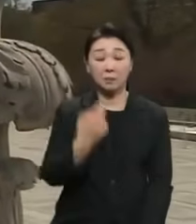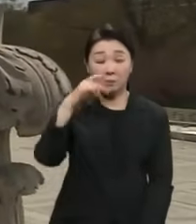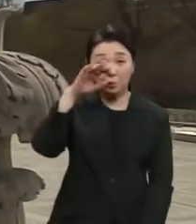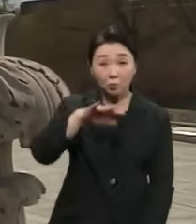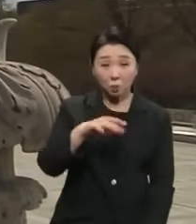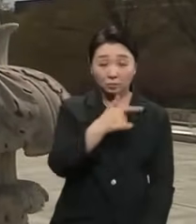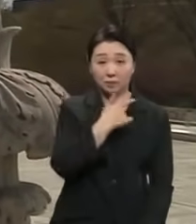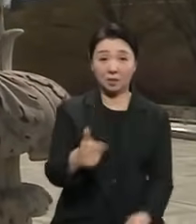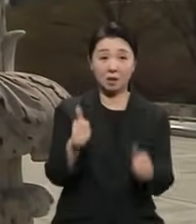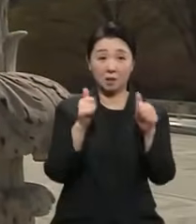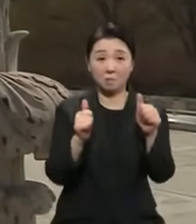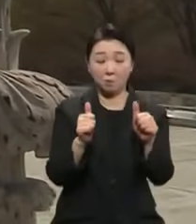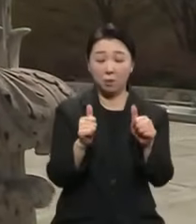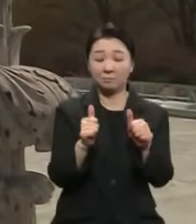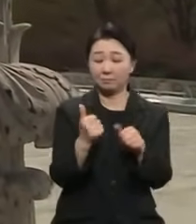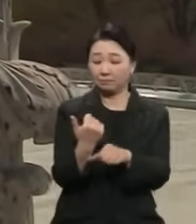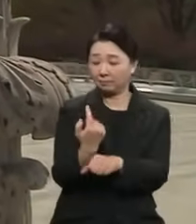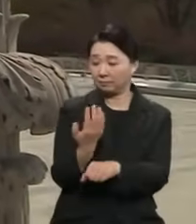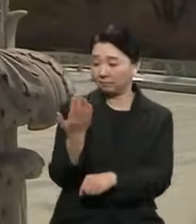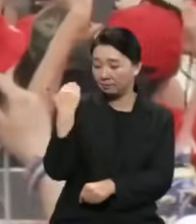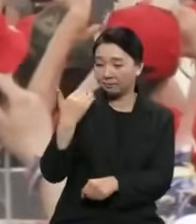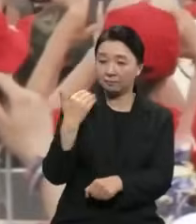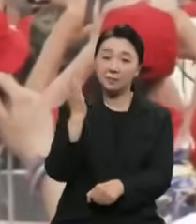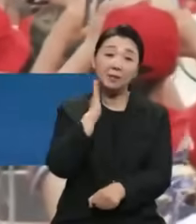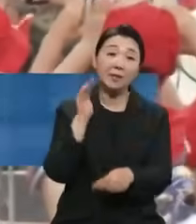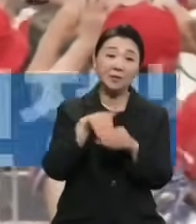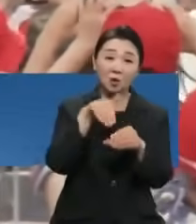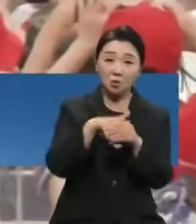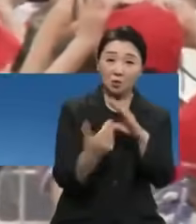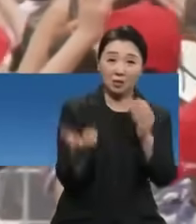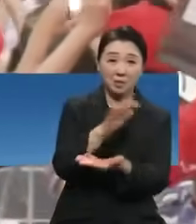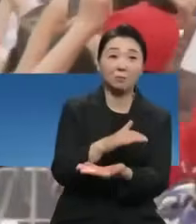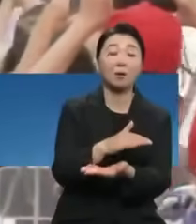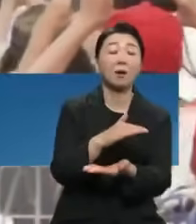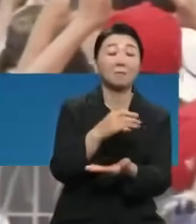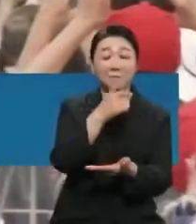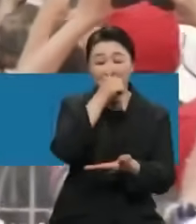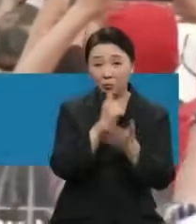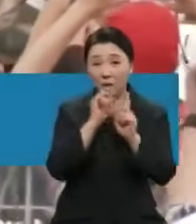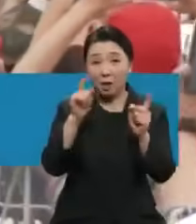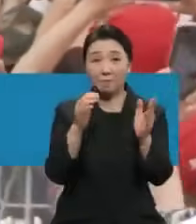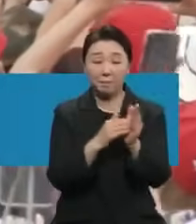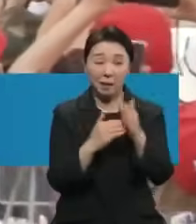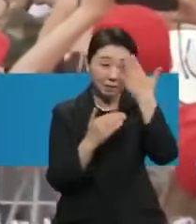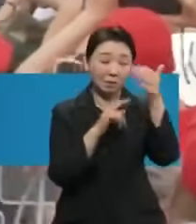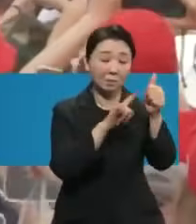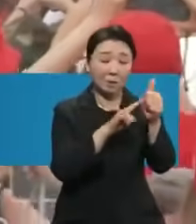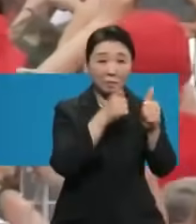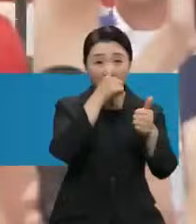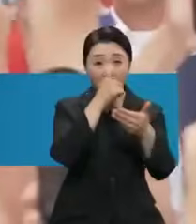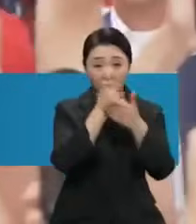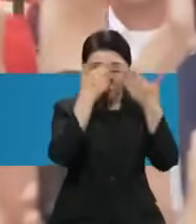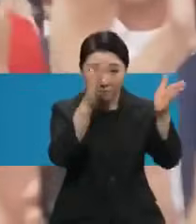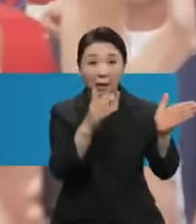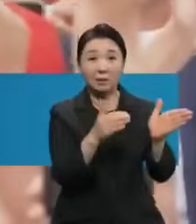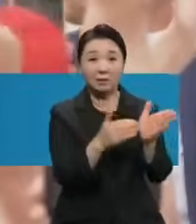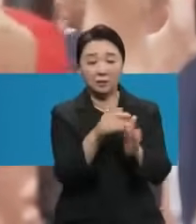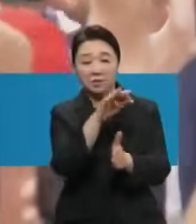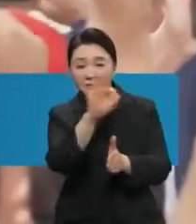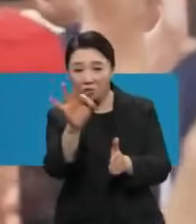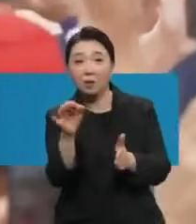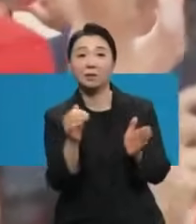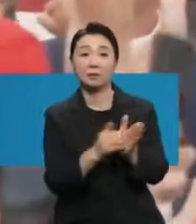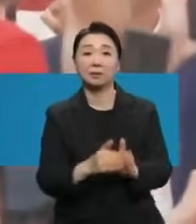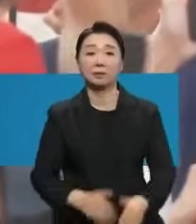미국 연방대법원이 지난 대선 결과를 뒤집으려 한 혐의로 기소한 트럼프 전 대통령의 면책 특권을 일부 인정하는